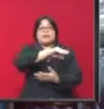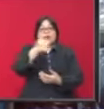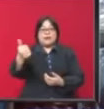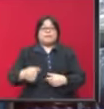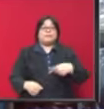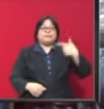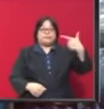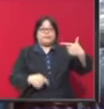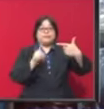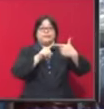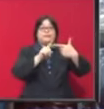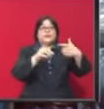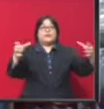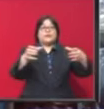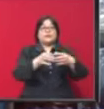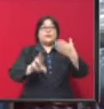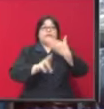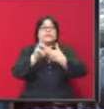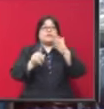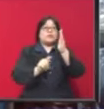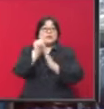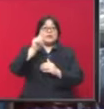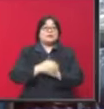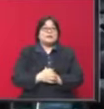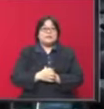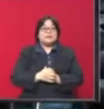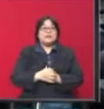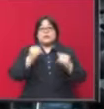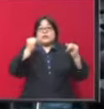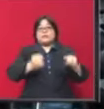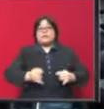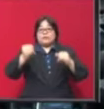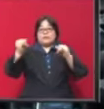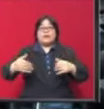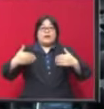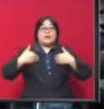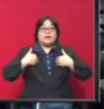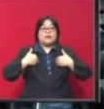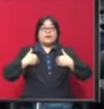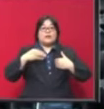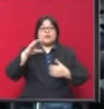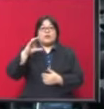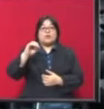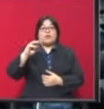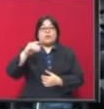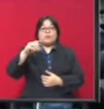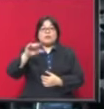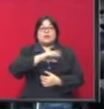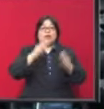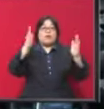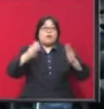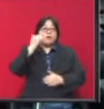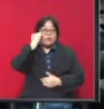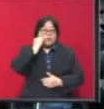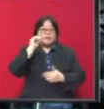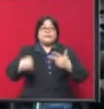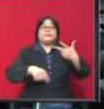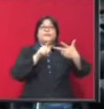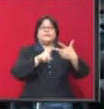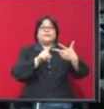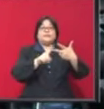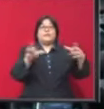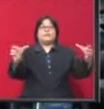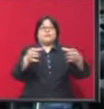lain-lain kedua kumpulan beresiko tinggi seperti individu yang mempunyai comorbidity dan warga emas dan yang